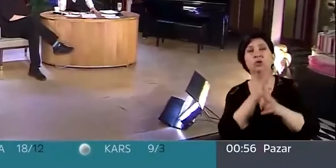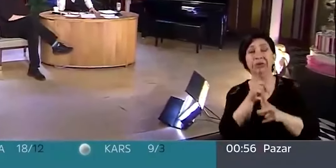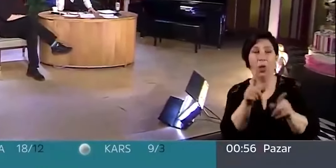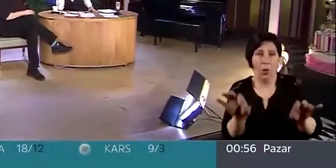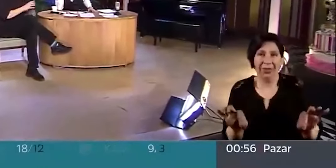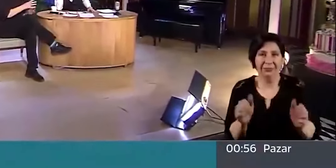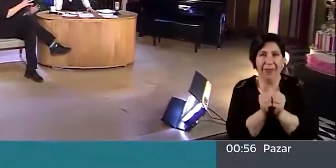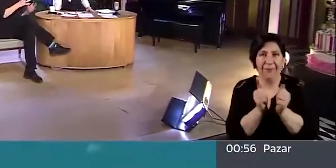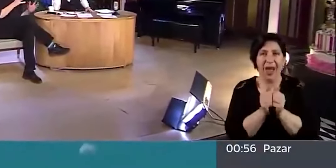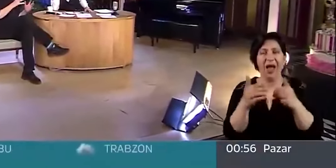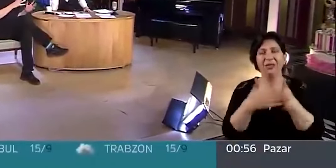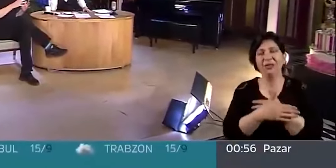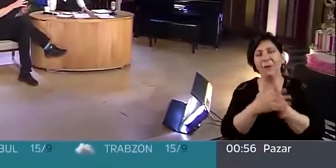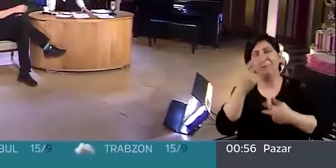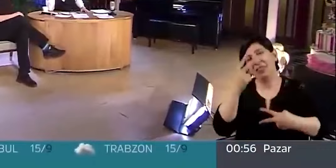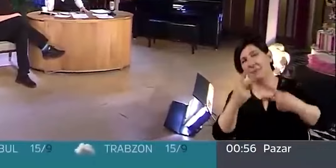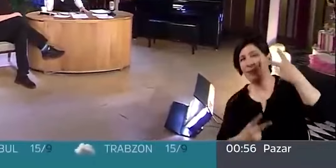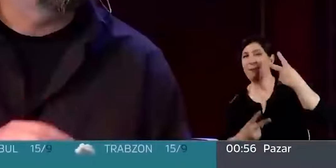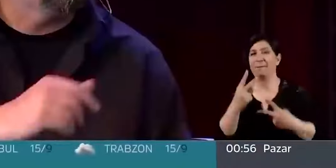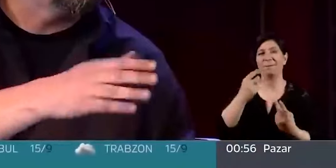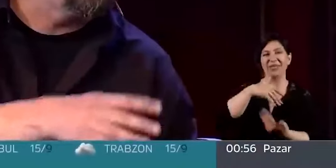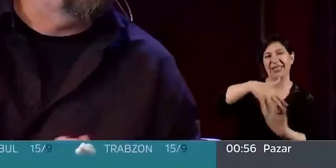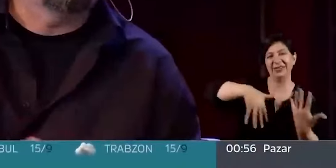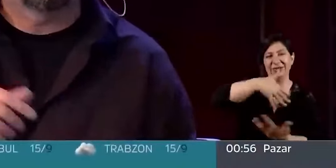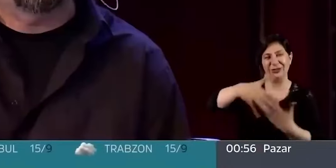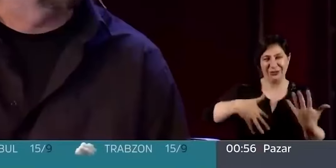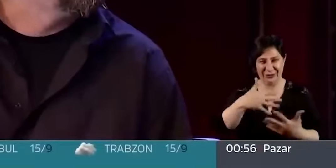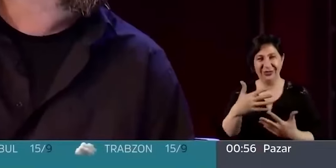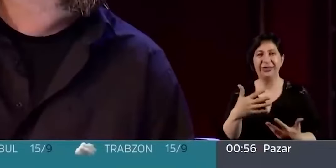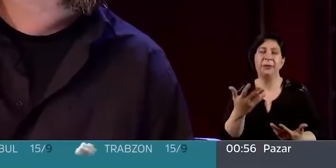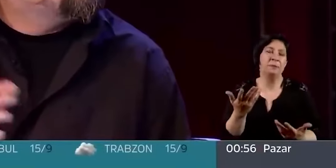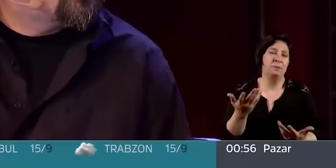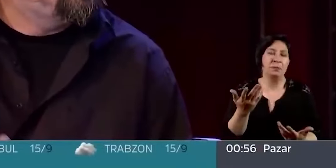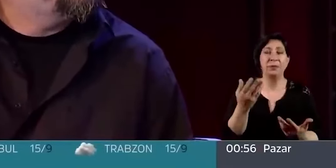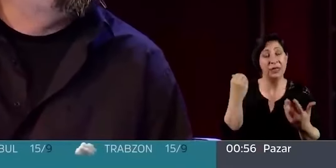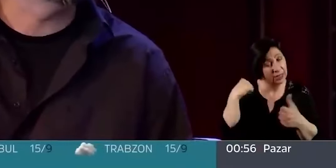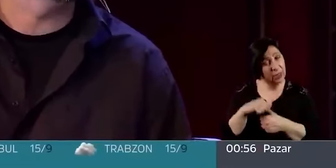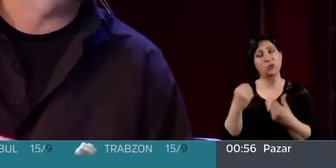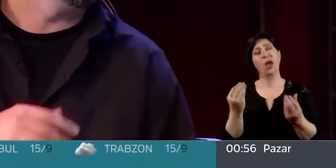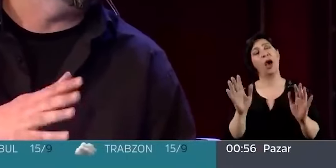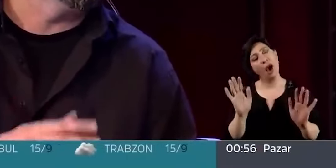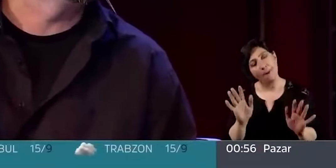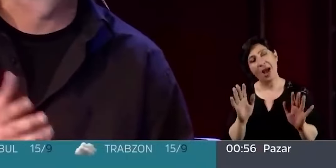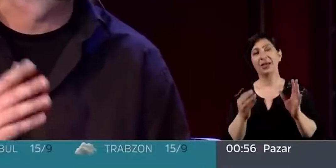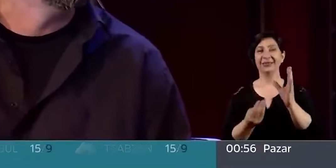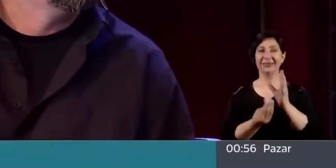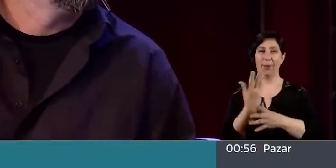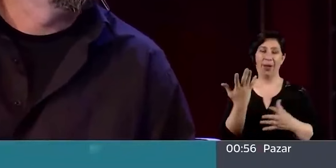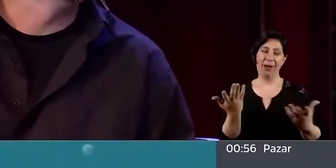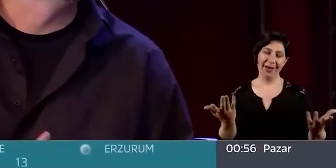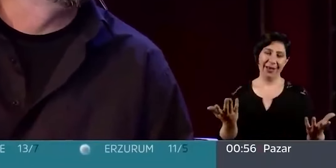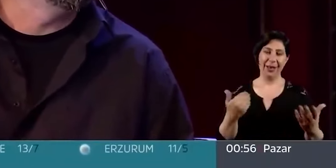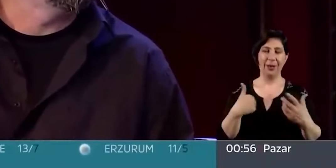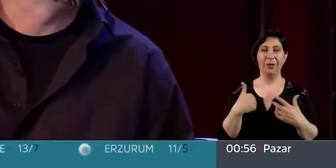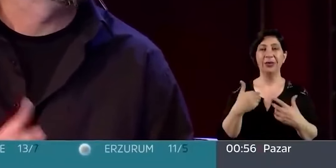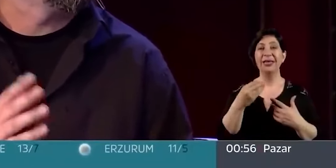oradasın. Akşam biraz daha böyle kaos, karışıyor. Yani 100 kişi eksiliyor, 300 kişi geliyor. Yine güzel ama mesela sabah artık ben...